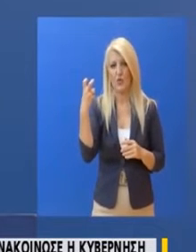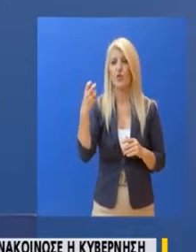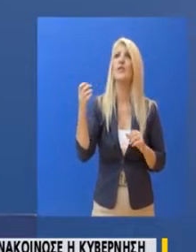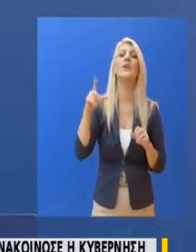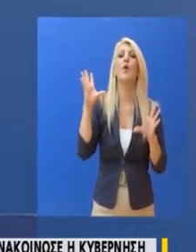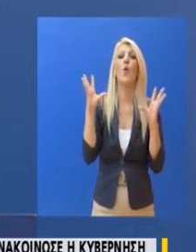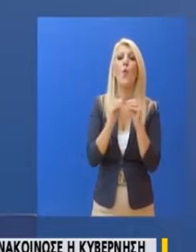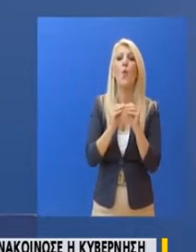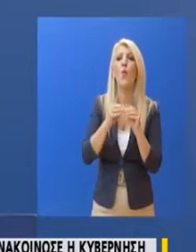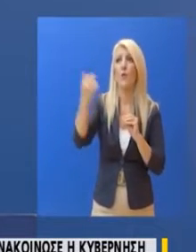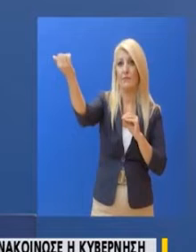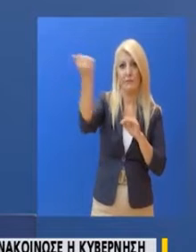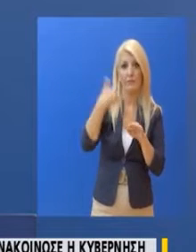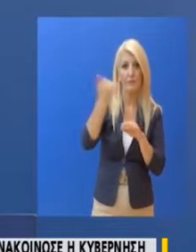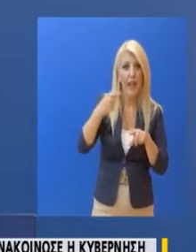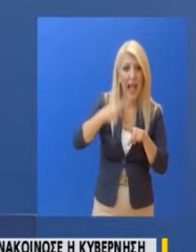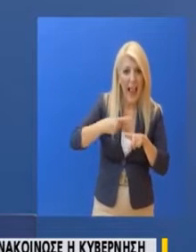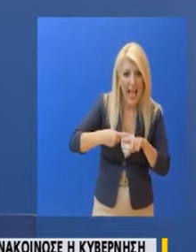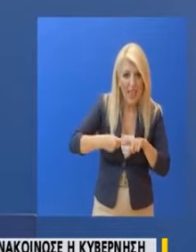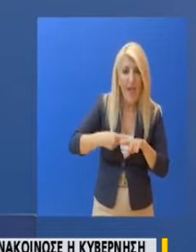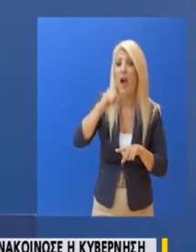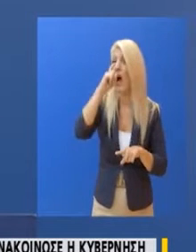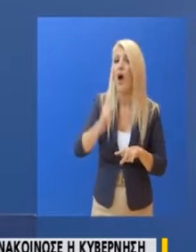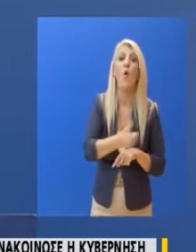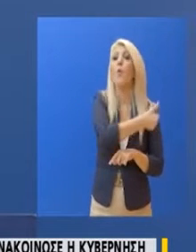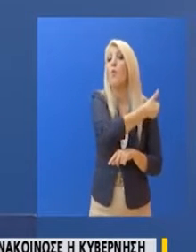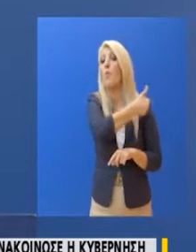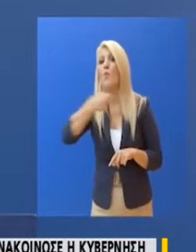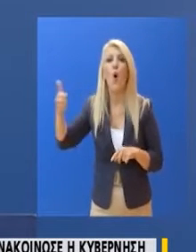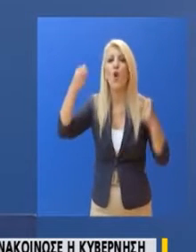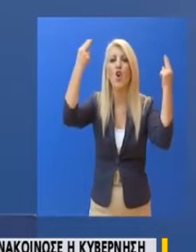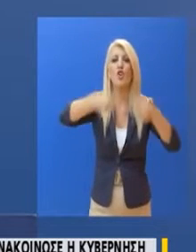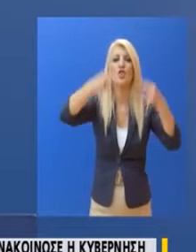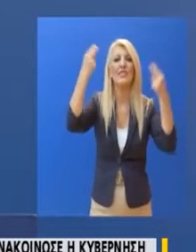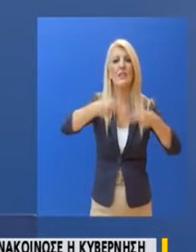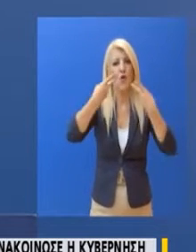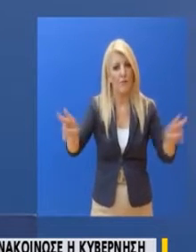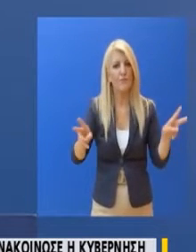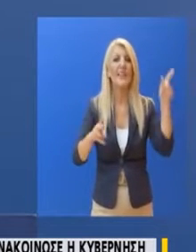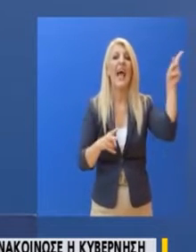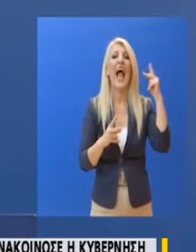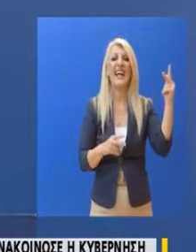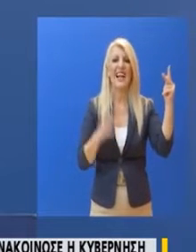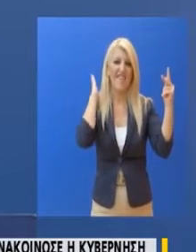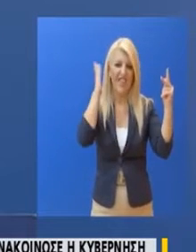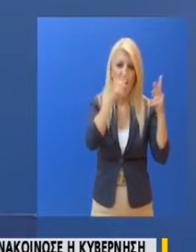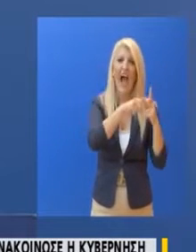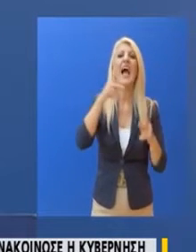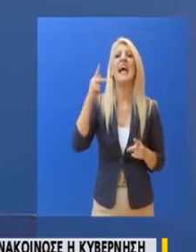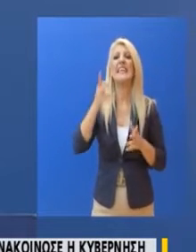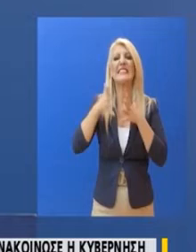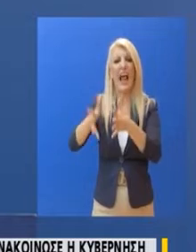ουσιώδεις μετακινήσεις επιτρέπεται μόνο από τα συνοριακά σημεία ελέγχου Κακαβιάς, Κρυσταλλοπηγής,